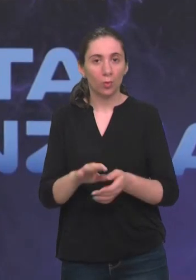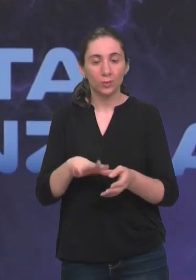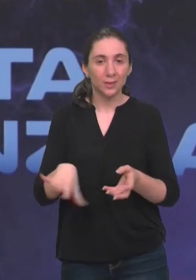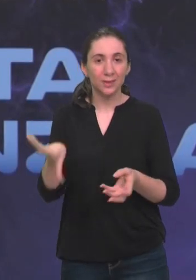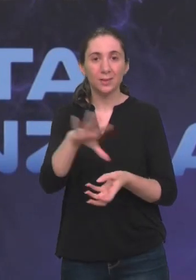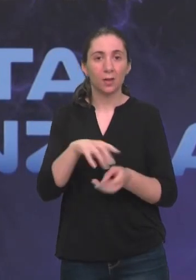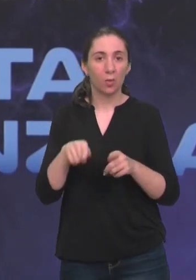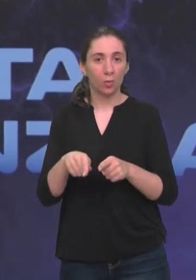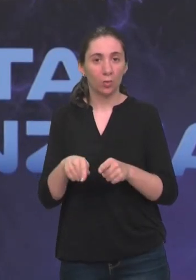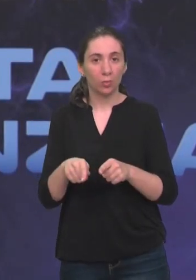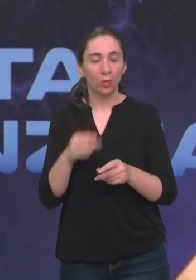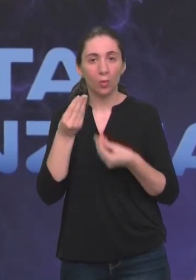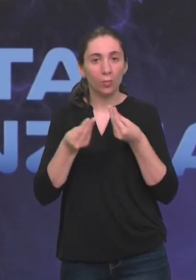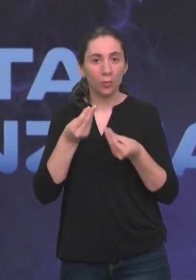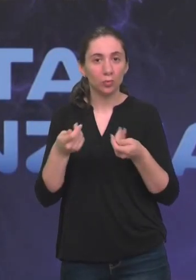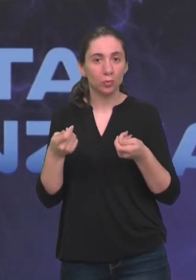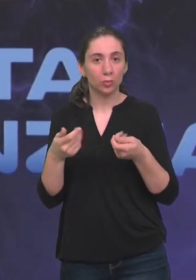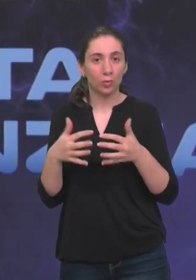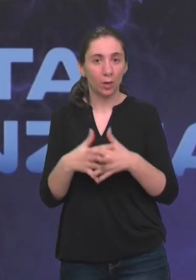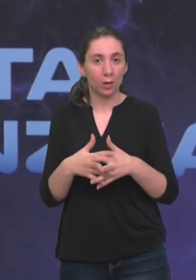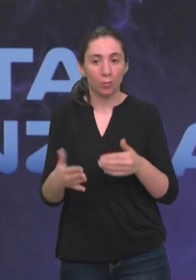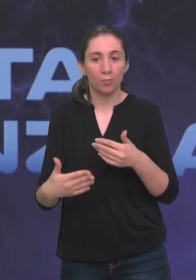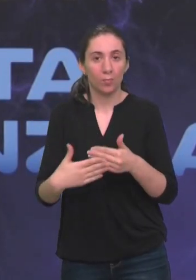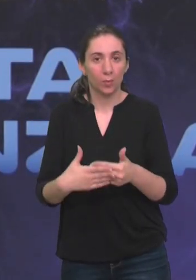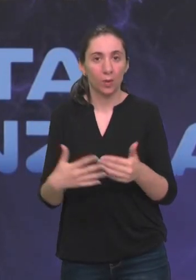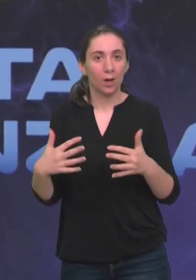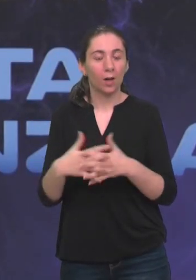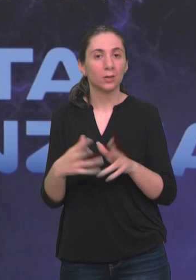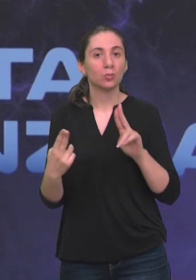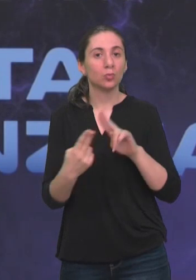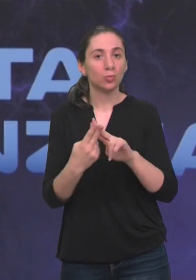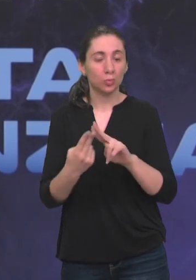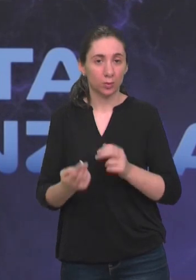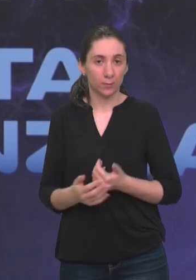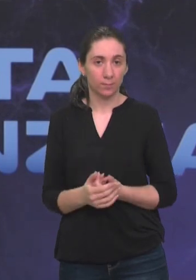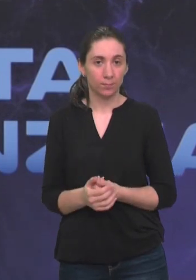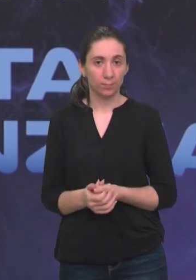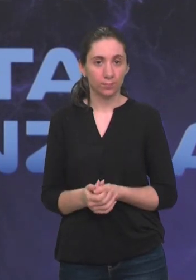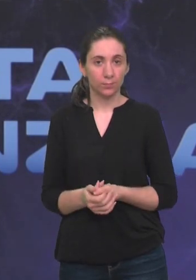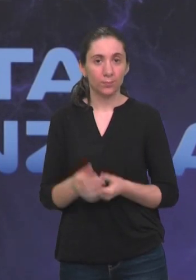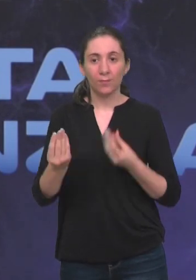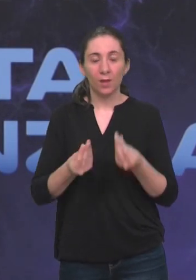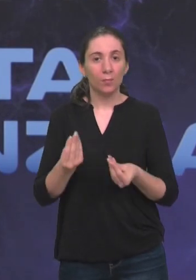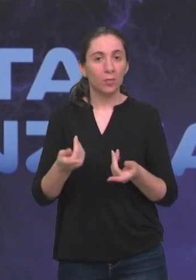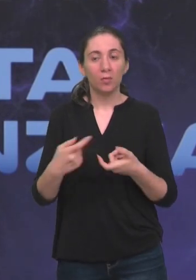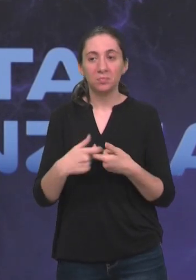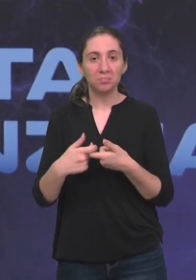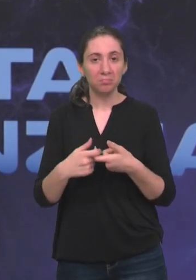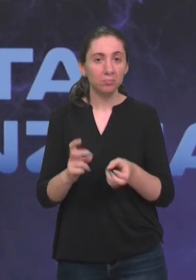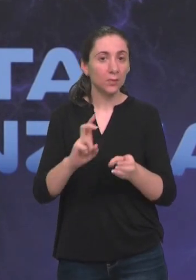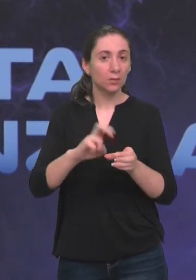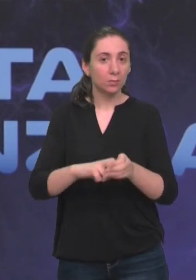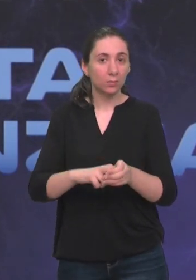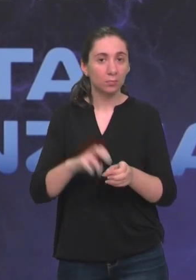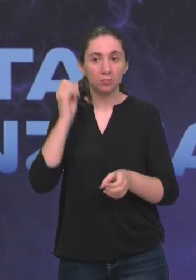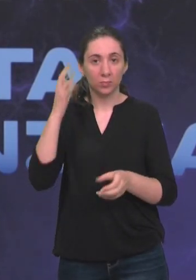toj priči o gradu pristupačnosti, o gradu susreta, bilo da se radi o sudjelovanju u